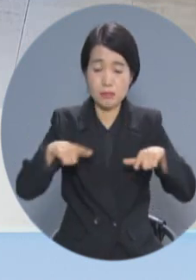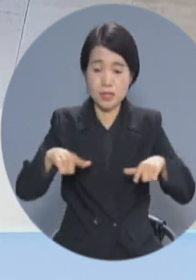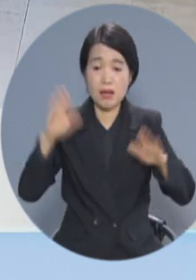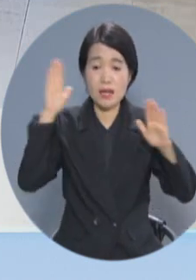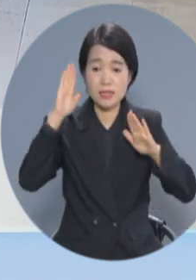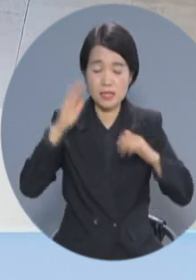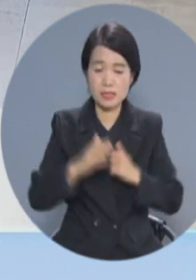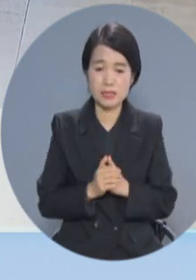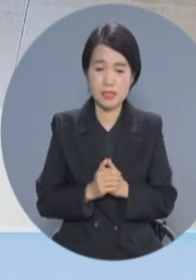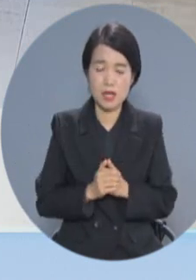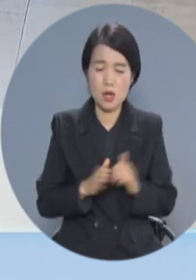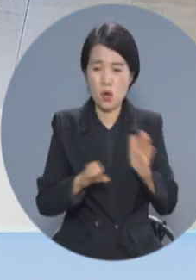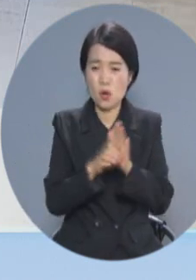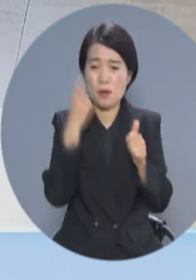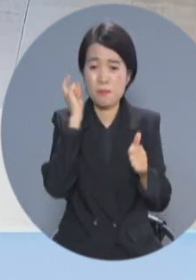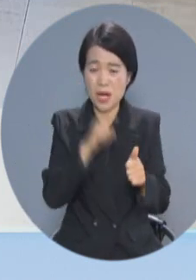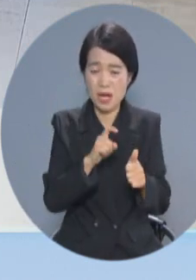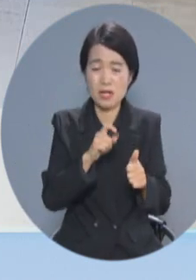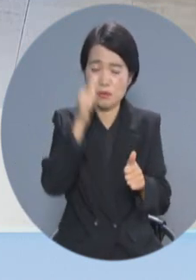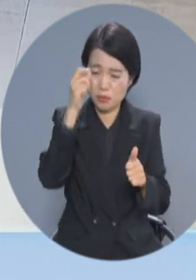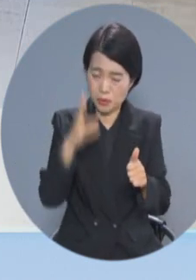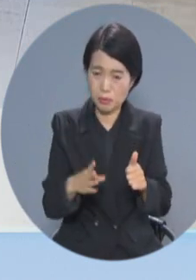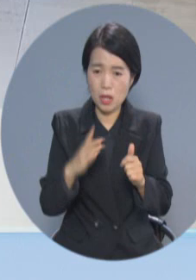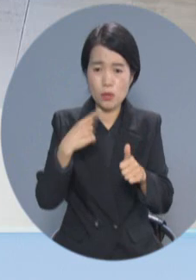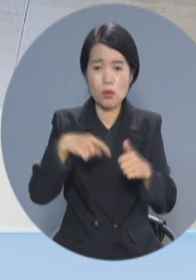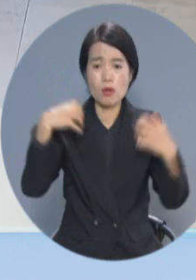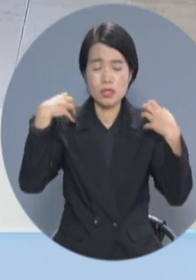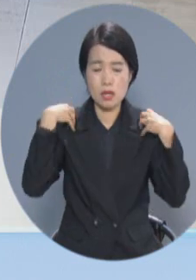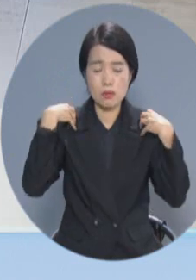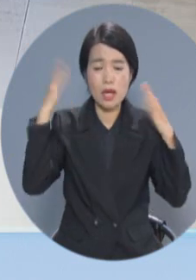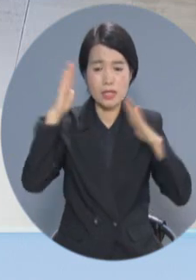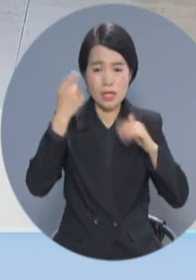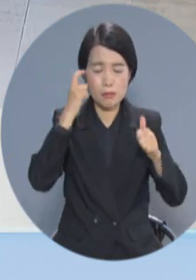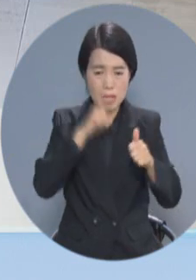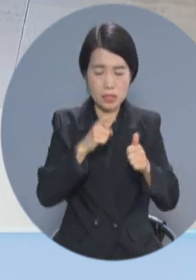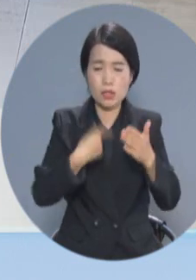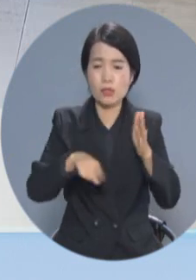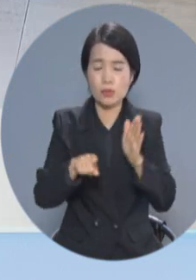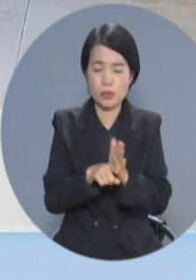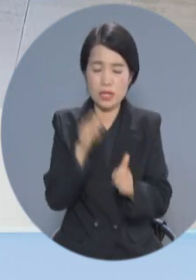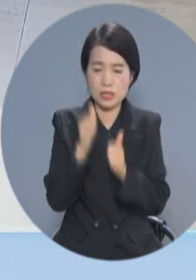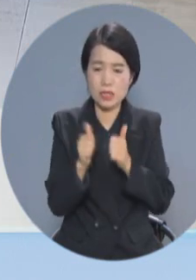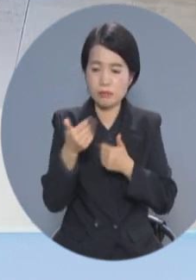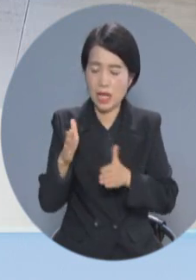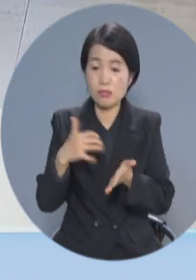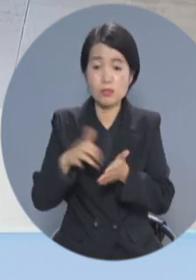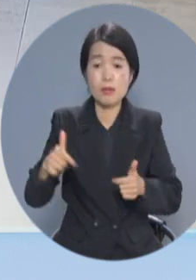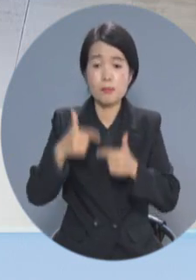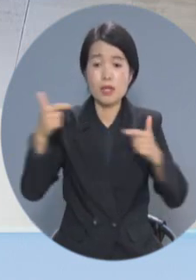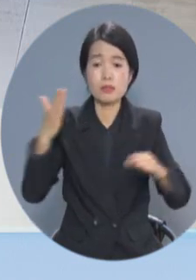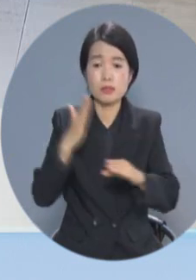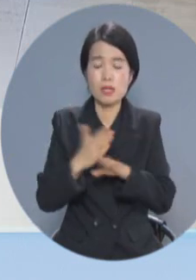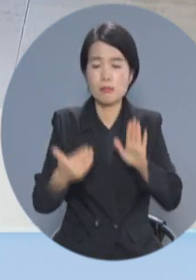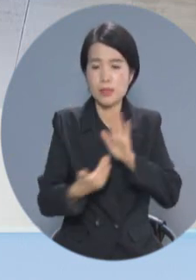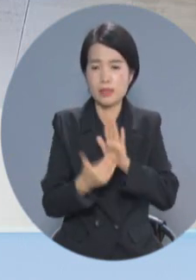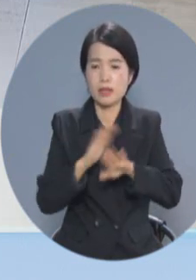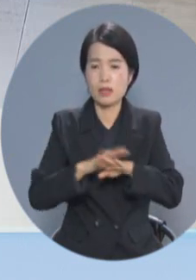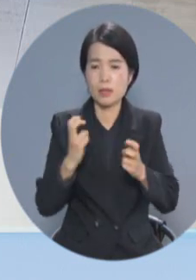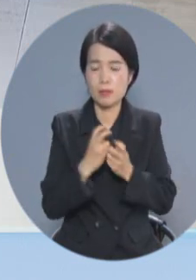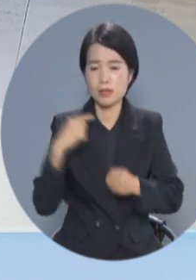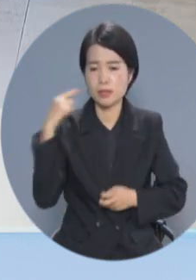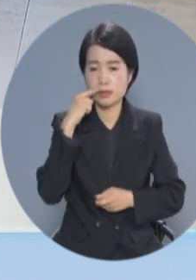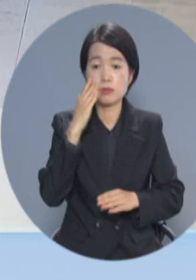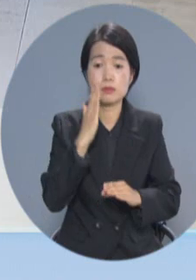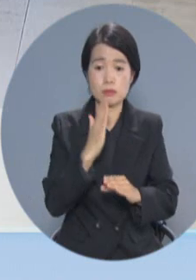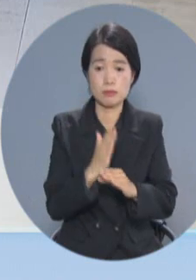수험생들의 코로나19 확진이 잇따르면서 교육당국은 수험생 확진자들을 위한 시험장을 늘리는 등 방역 대책을